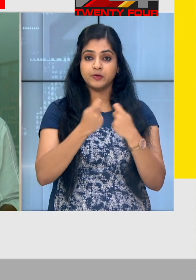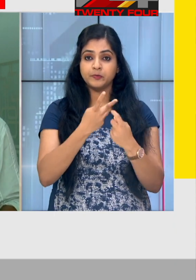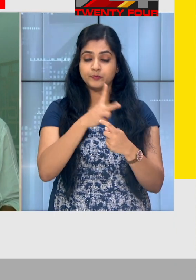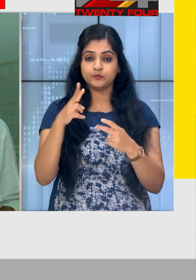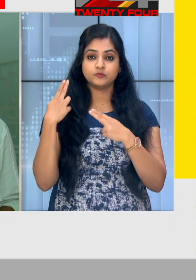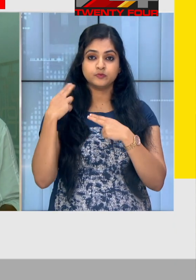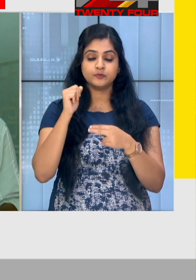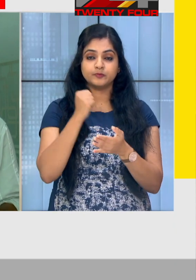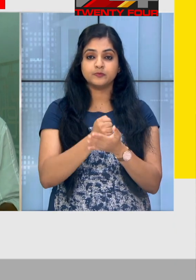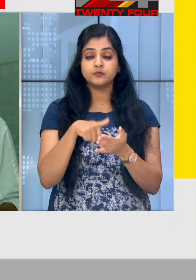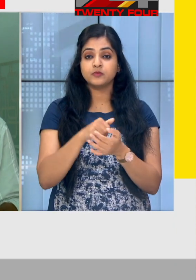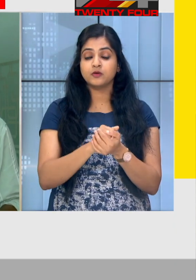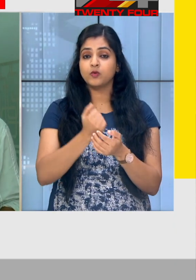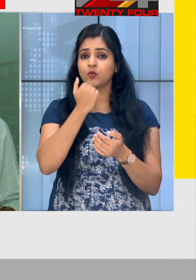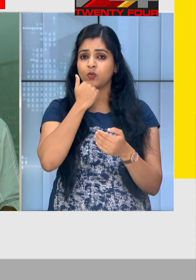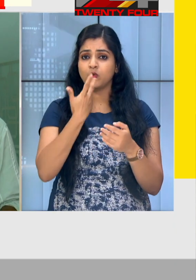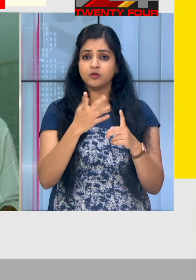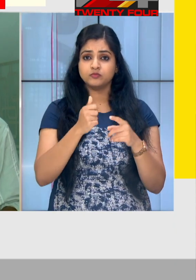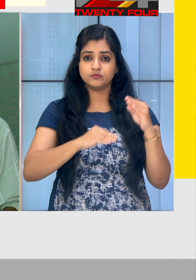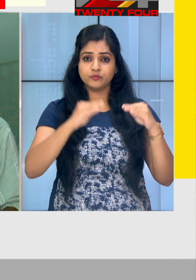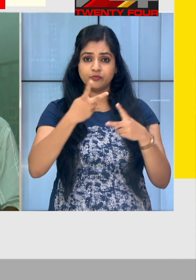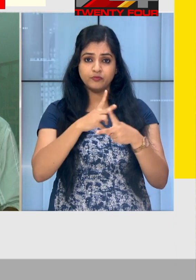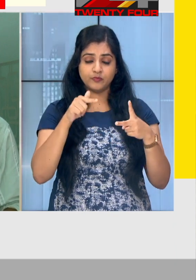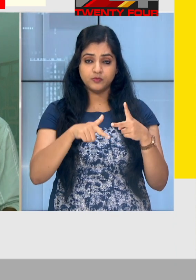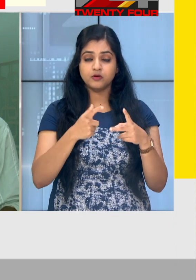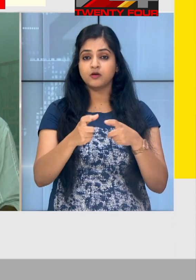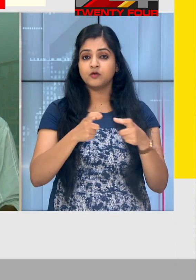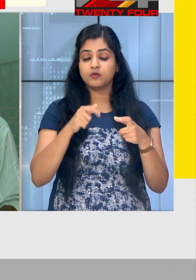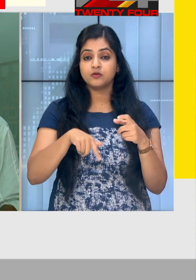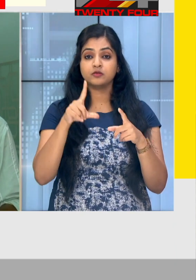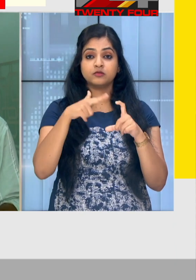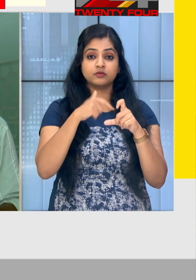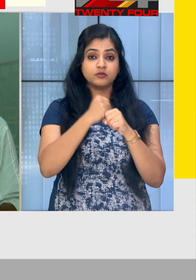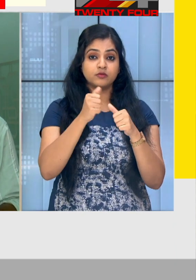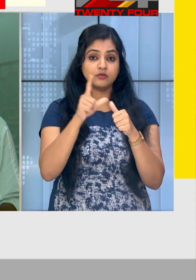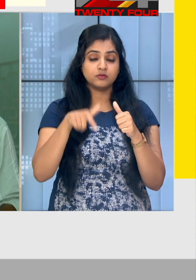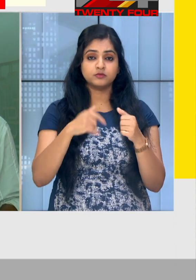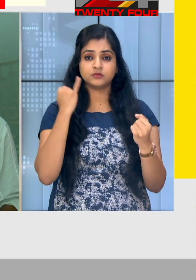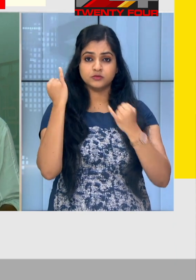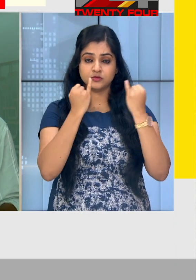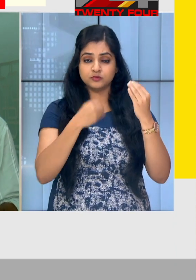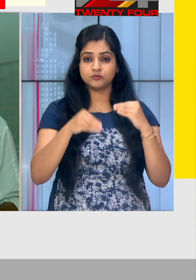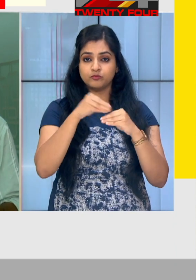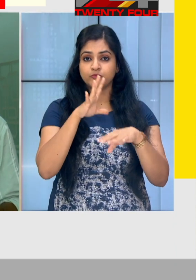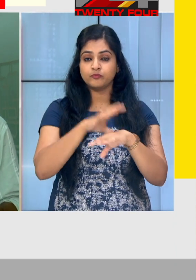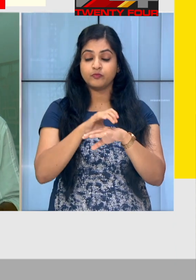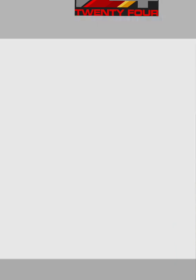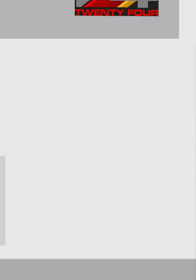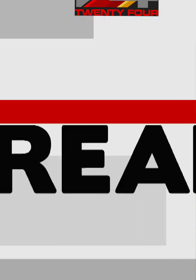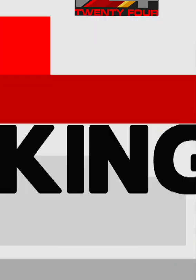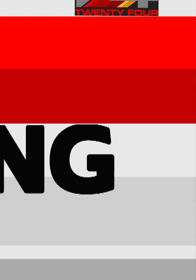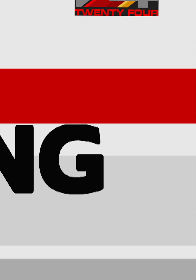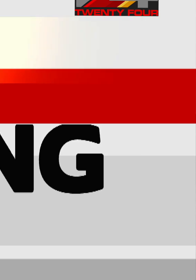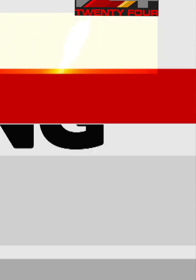തെറ്റായ രീതികൾ, തെറ്റായ കീഴ്വഴക്കങ്ങൾ ഒഴിവാക്കാൻ ലീഗൽ മെട്രോളജി വകുപ്പ് പ്രത്യേക പരിശോധനകൾ നടത്തണം. അത് കർശനമാക്കണം. പൂഴ്ത്തിവെപ്പ് പൂർണ്ണമായും